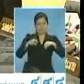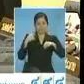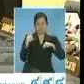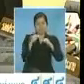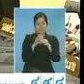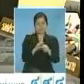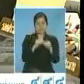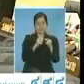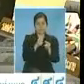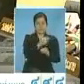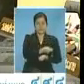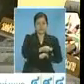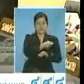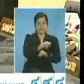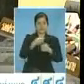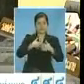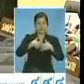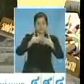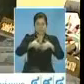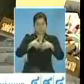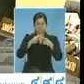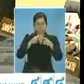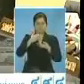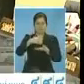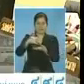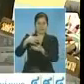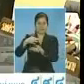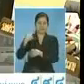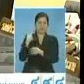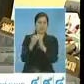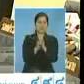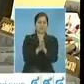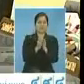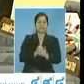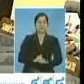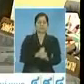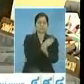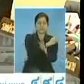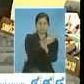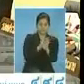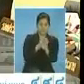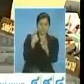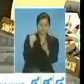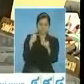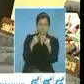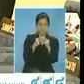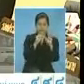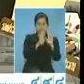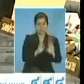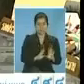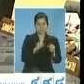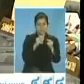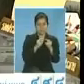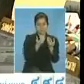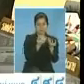เกษตรอุตสาหกรรมและการส่งออกซึ่งจะเห็นว่าตลอดเวลาที่ผ่านมานั้นเรามีอุตสาหกรรมต้นน้ำมี